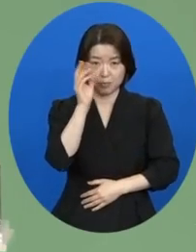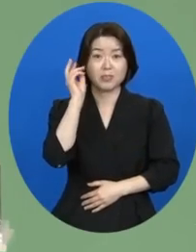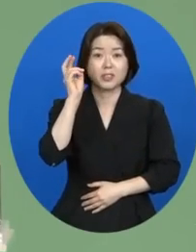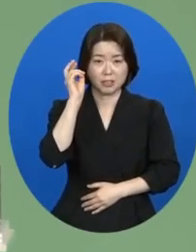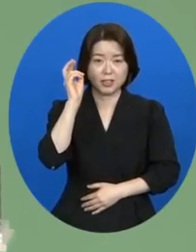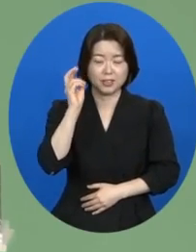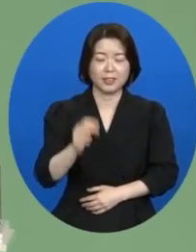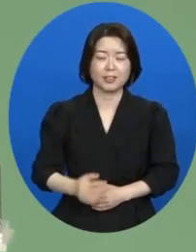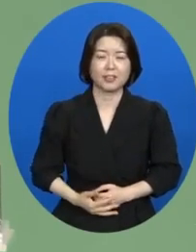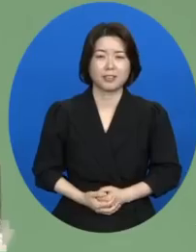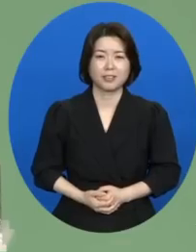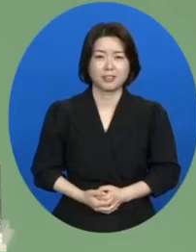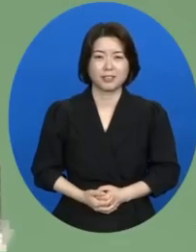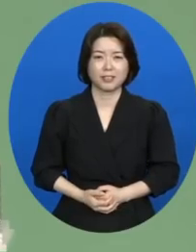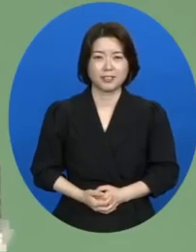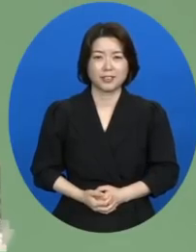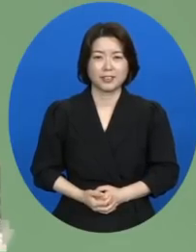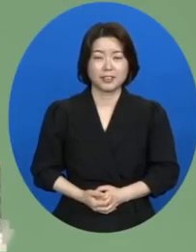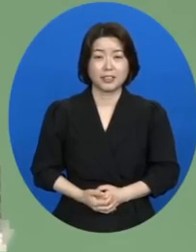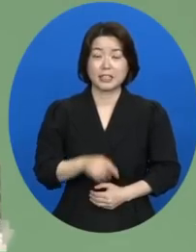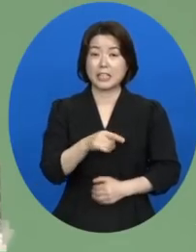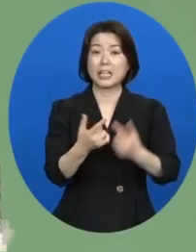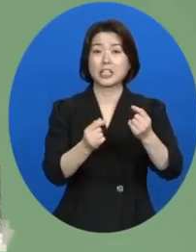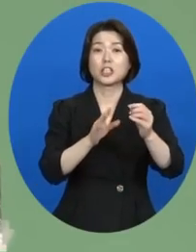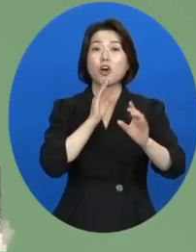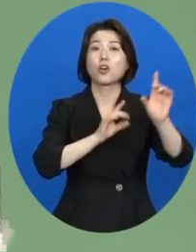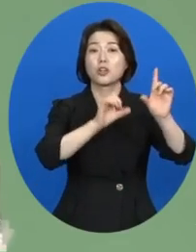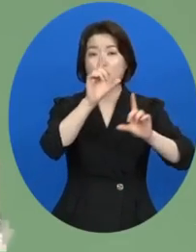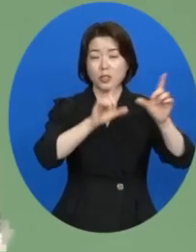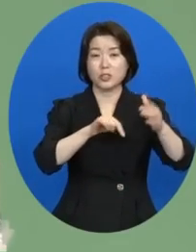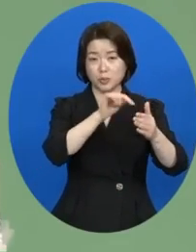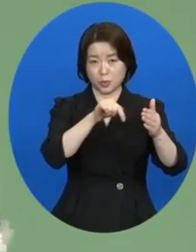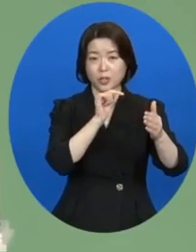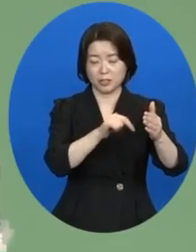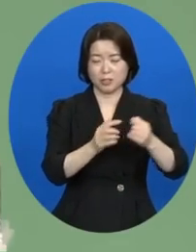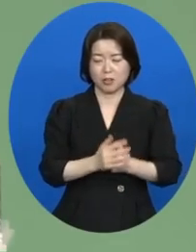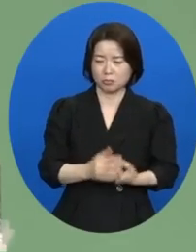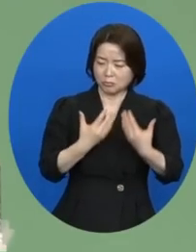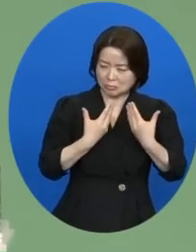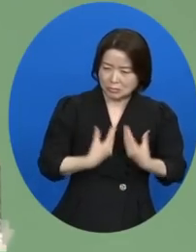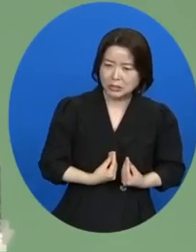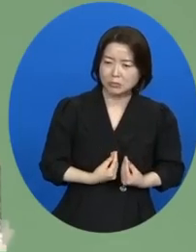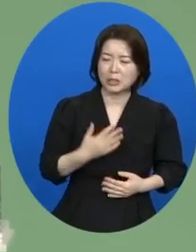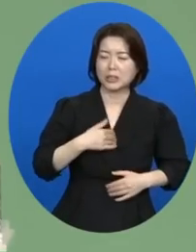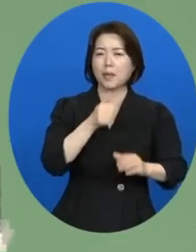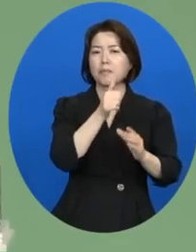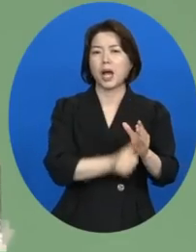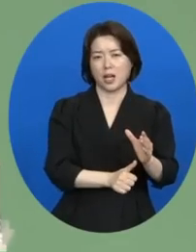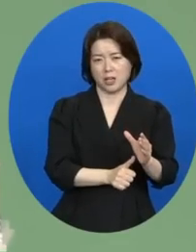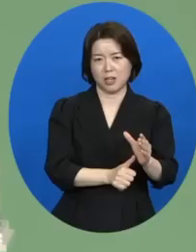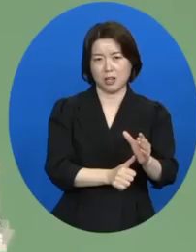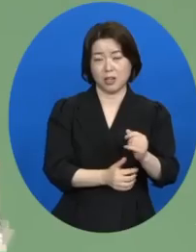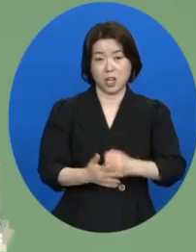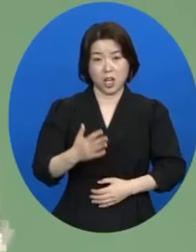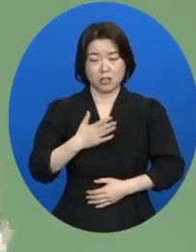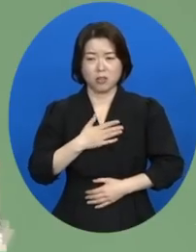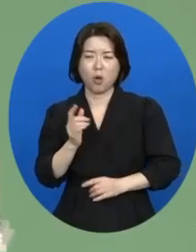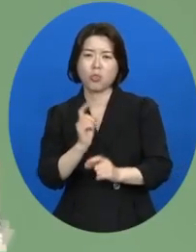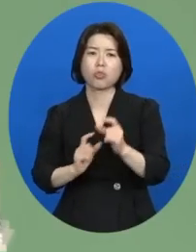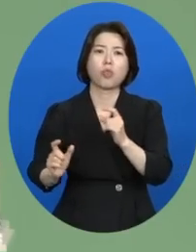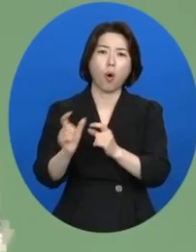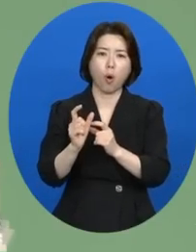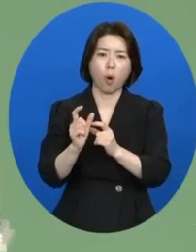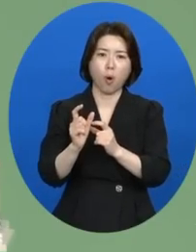것 같습니다. 이런 현실에 대한 실망감에 빠져 있었을 때 저는 더